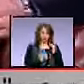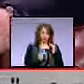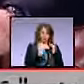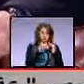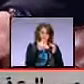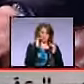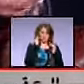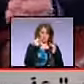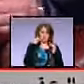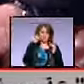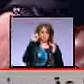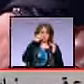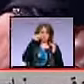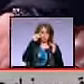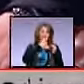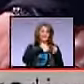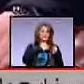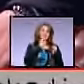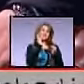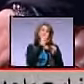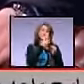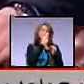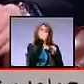خير علاء ولي الدين واحمد حلمي.